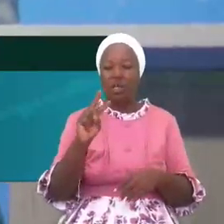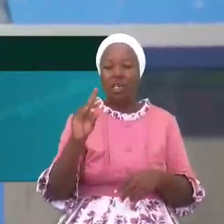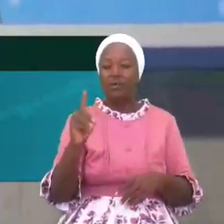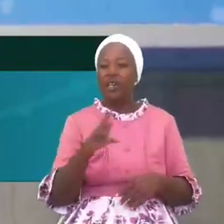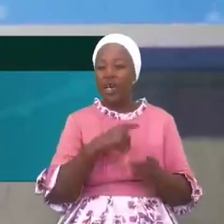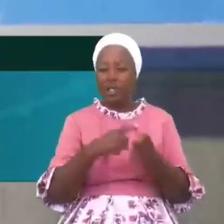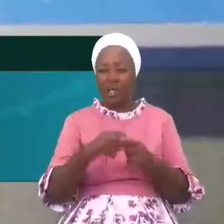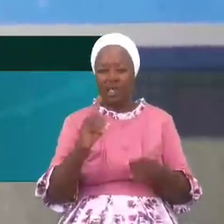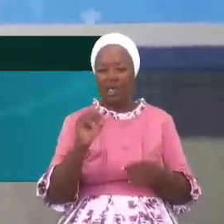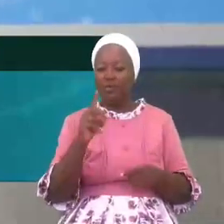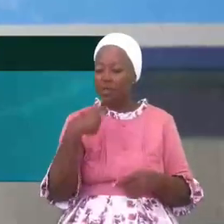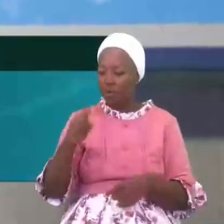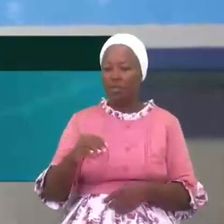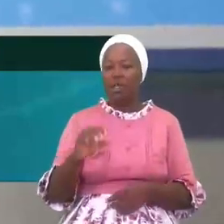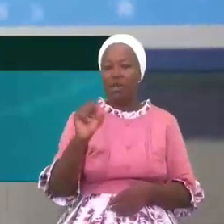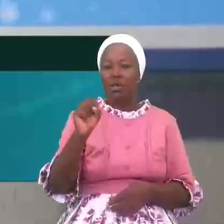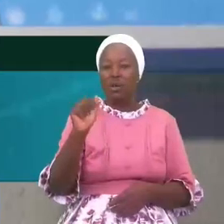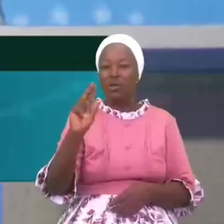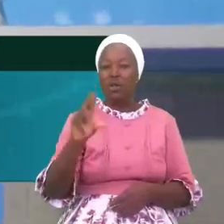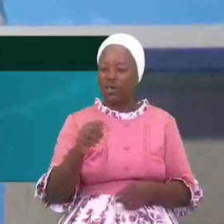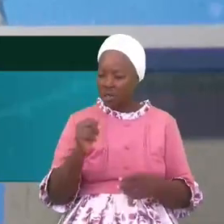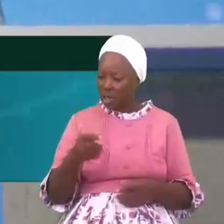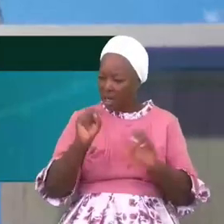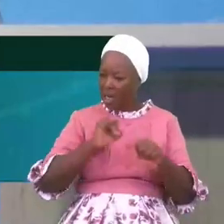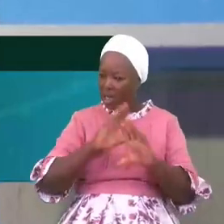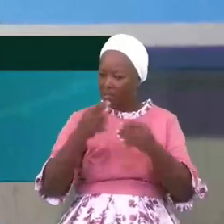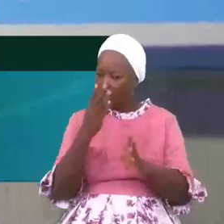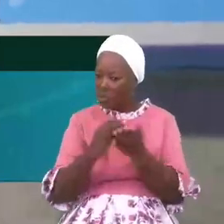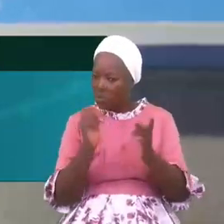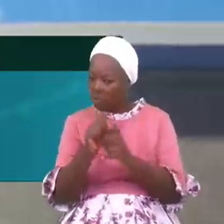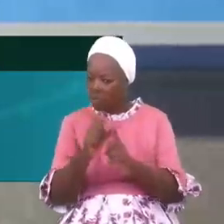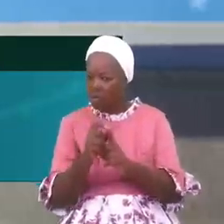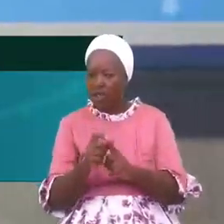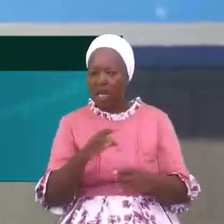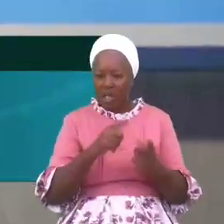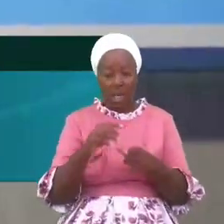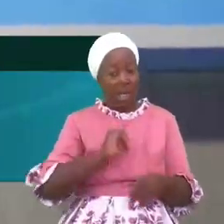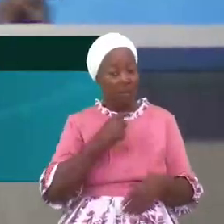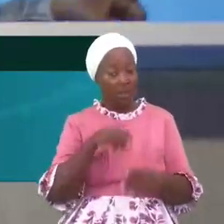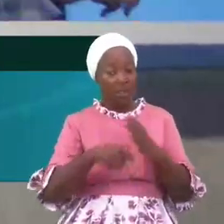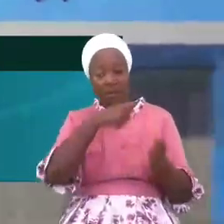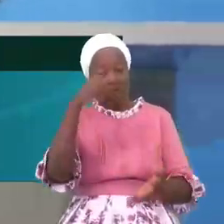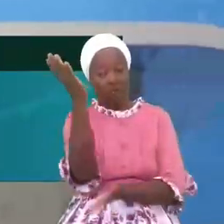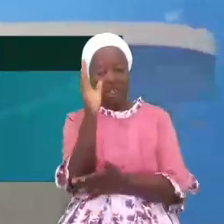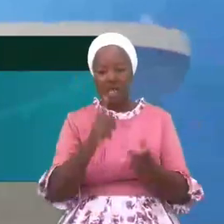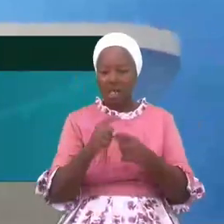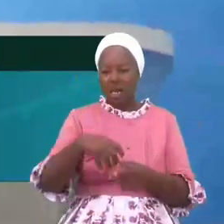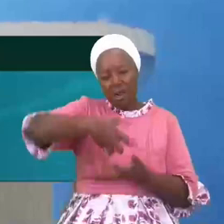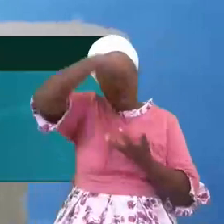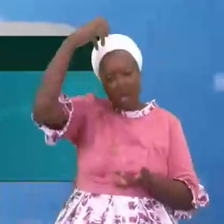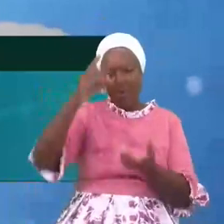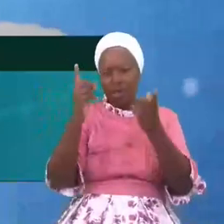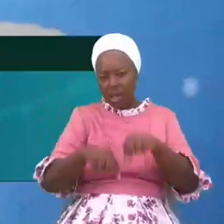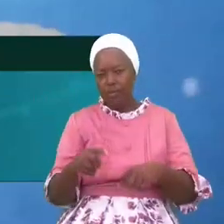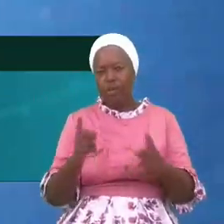David disait à Saül, « Est-ce que je peux te donner des rapports ?» J'étais dans le désert, Alors un lion est